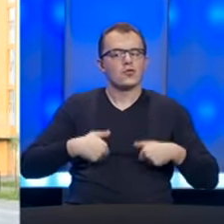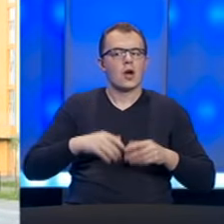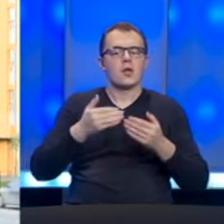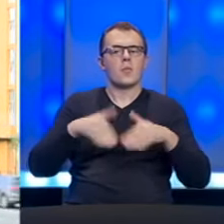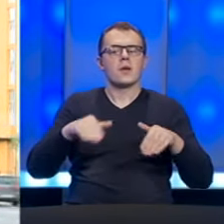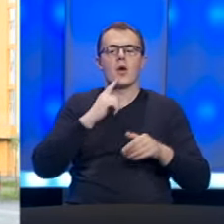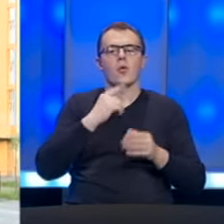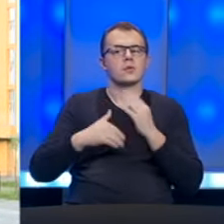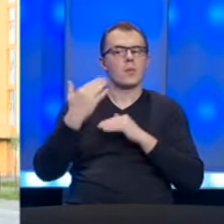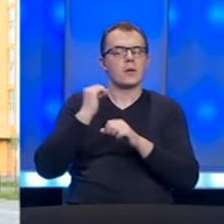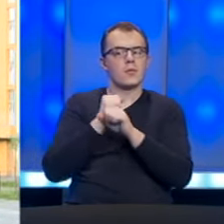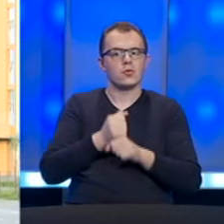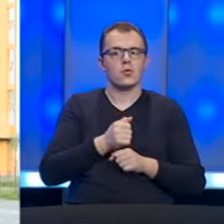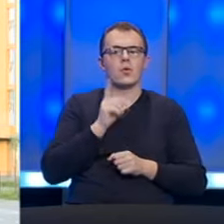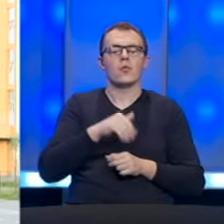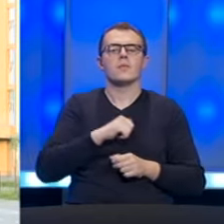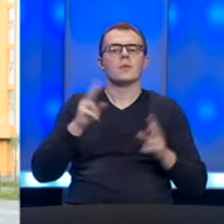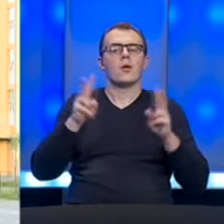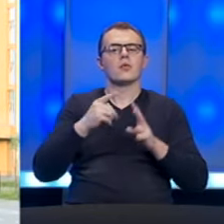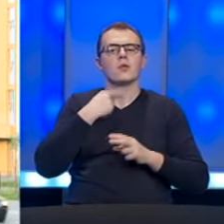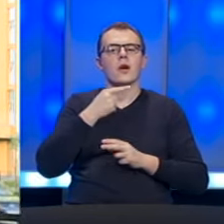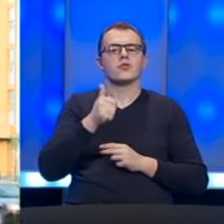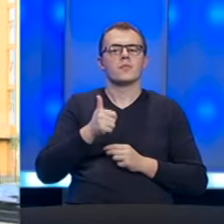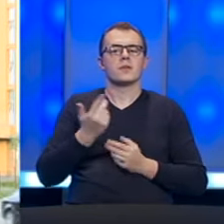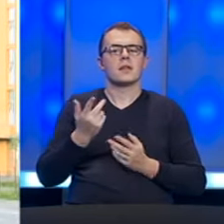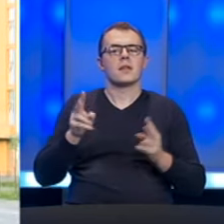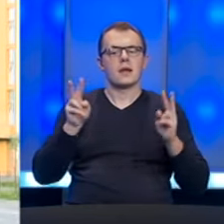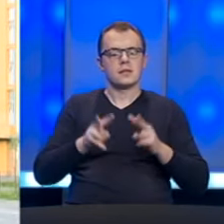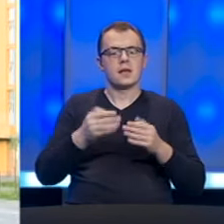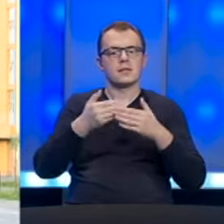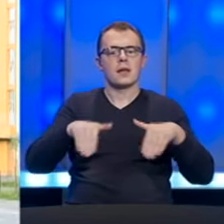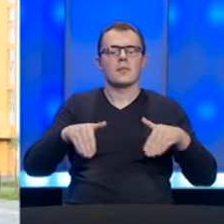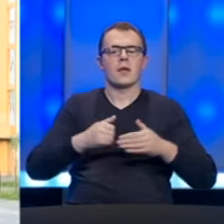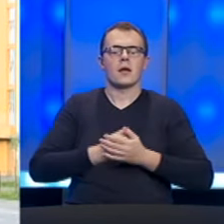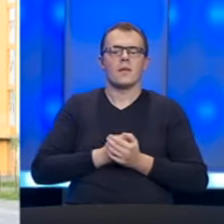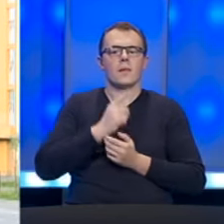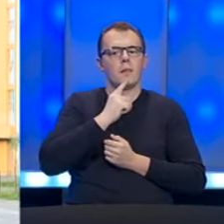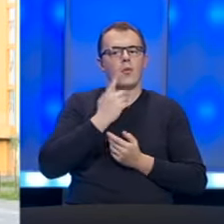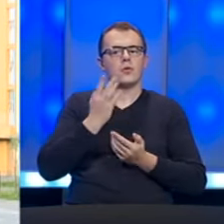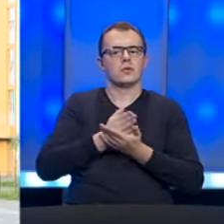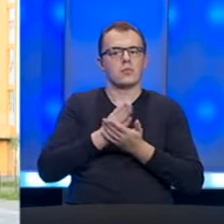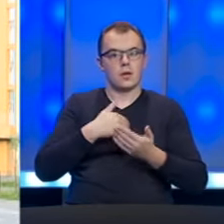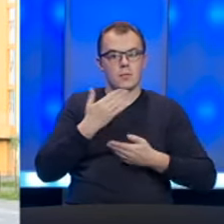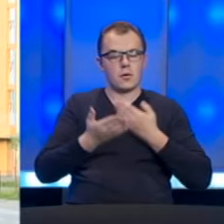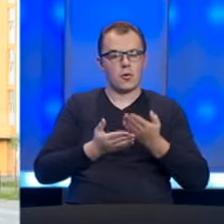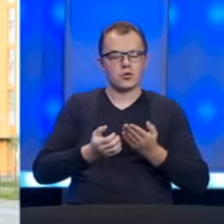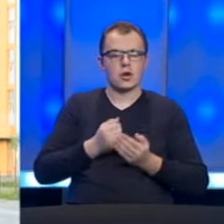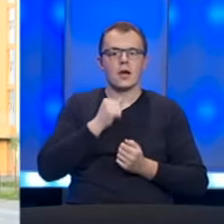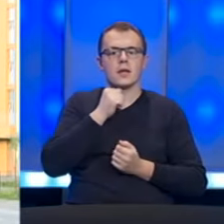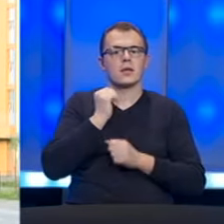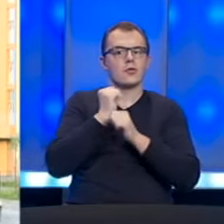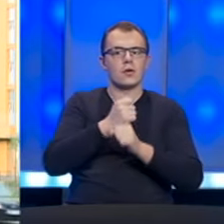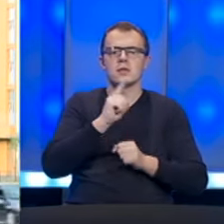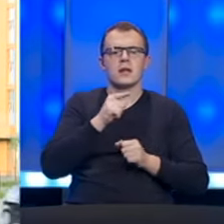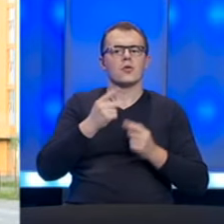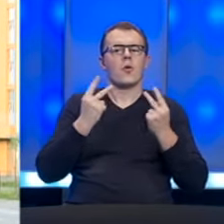smo prethodno donijeli. Ono što samo moram ukratko da naglasim je da relaksacija mjera koja se bude predložila i koja se bude donosila i nije